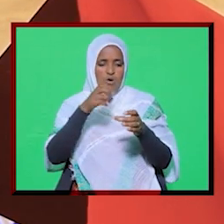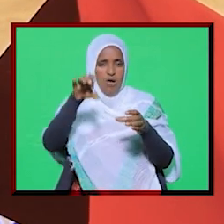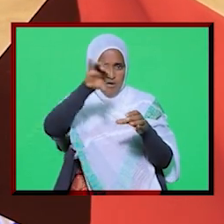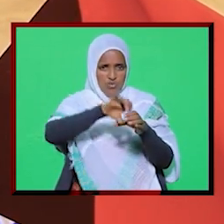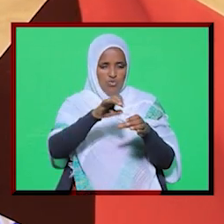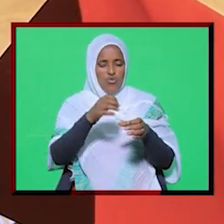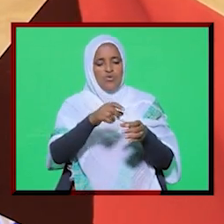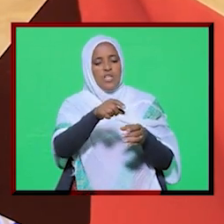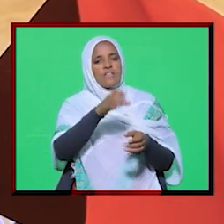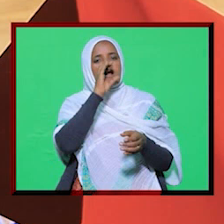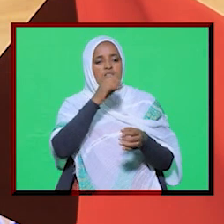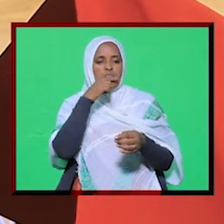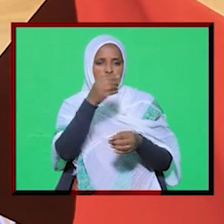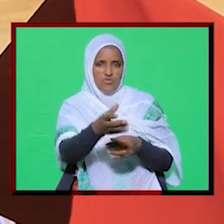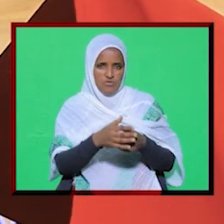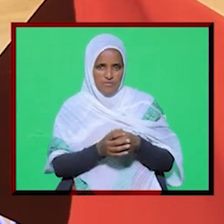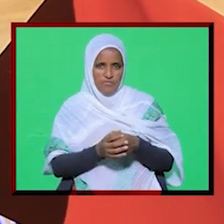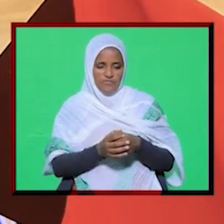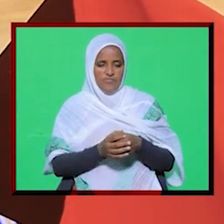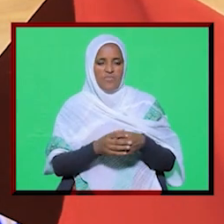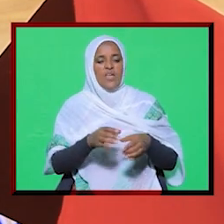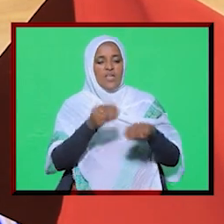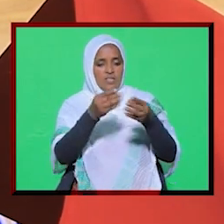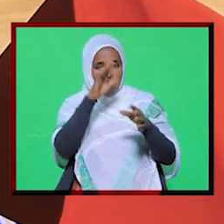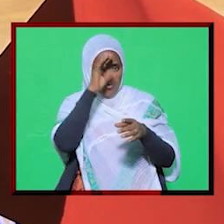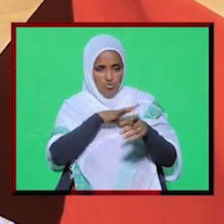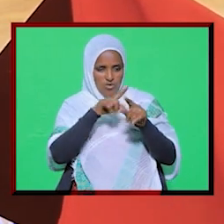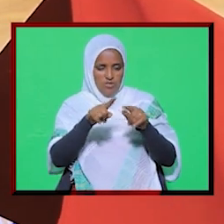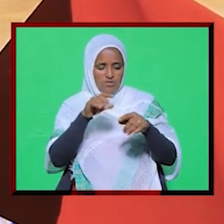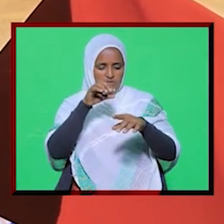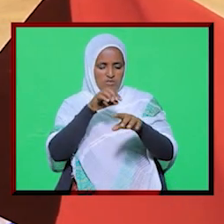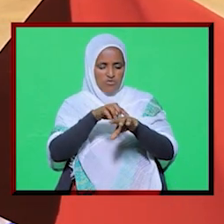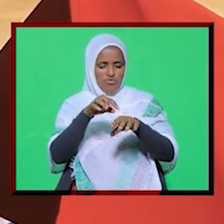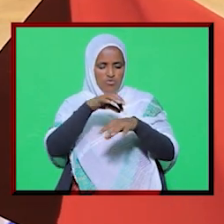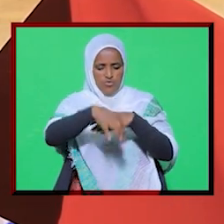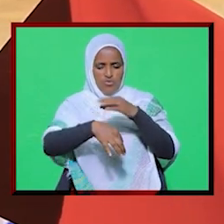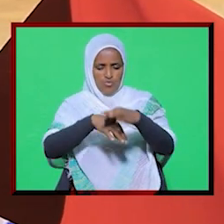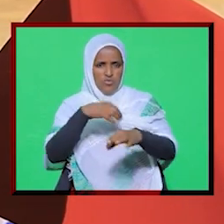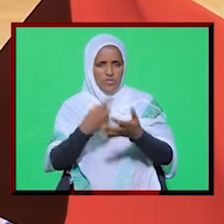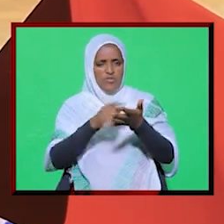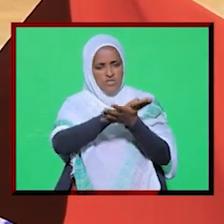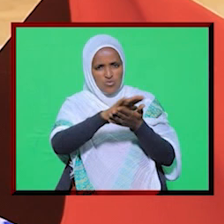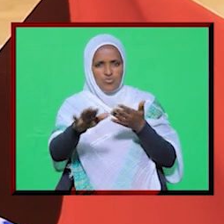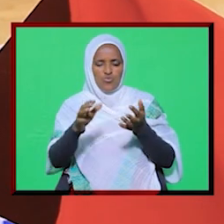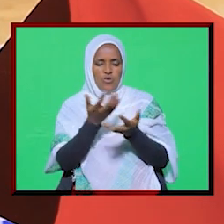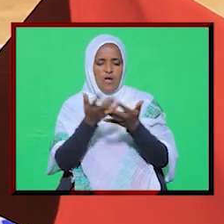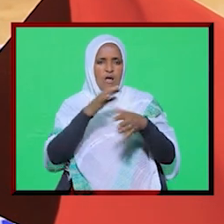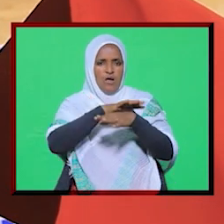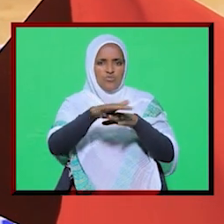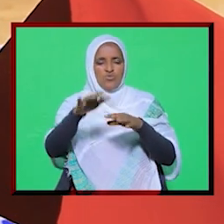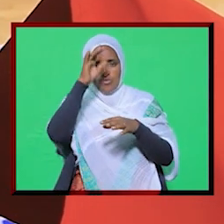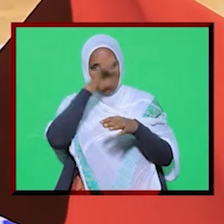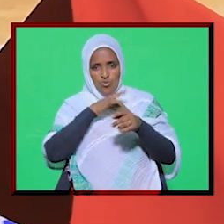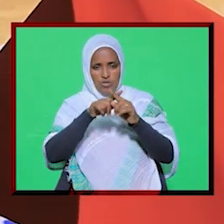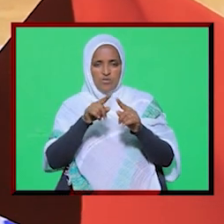ቀርቶ እንካጠጣ ብሎ ሰጠው። የሰጠው ሰው ግን እጁ ቆስሎ ነበር። ውሃው ንጹህ ነው፣ እቃው ንጹህ ነው፣